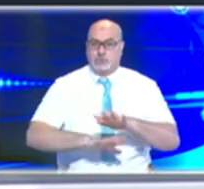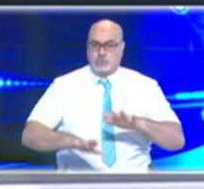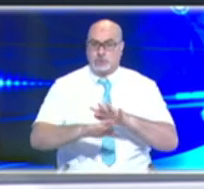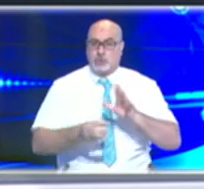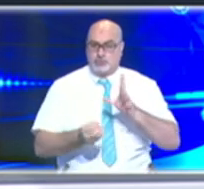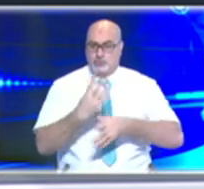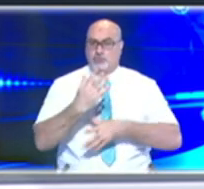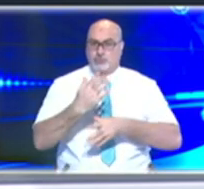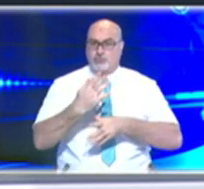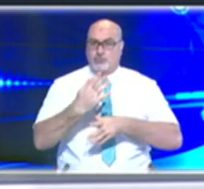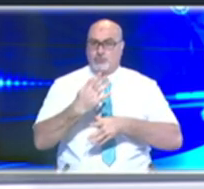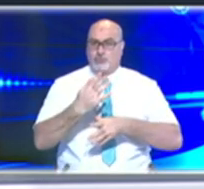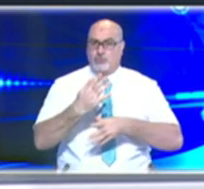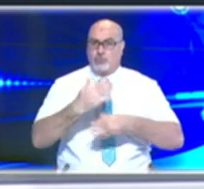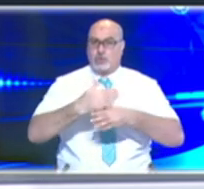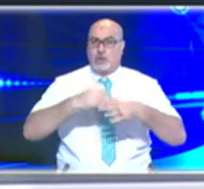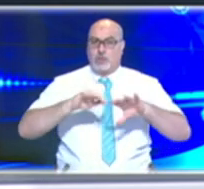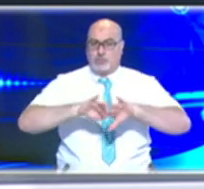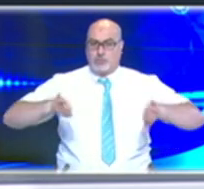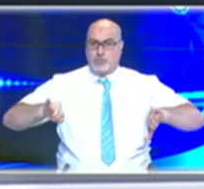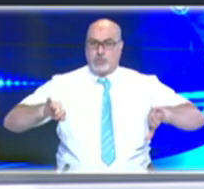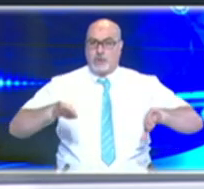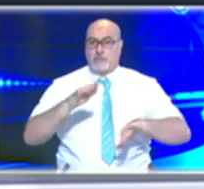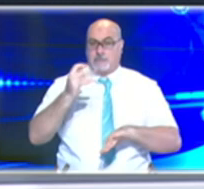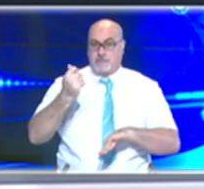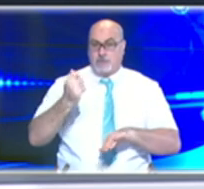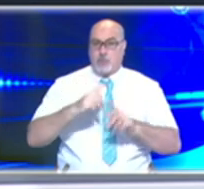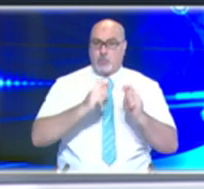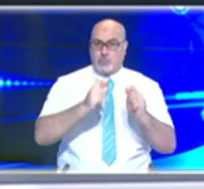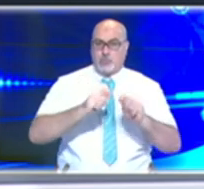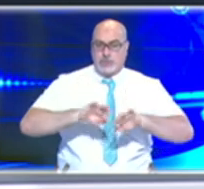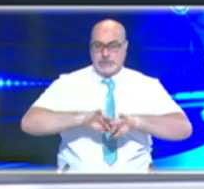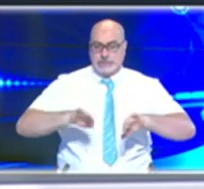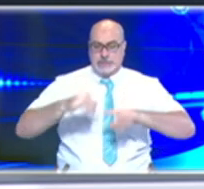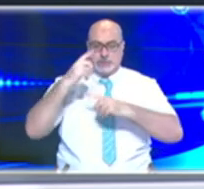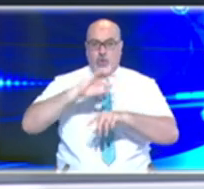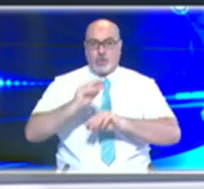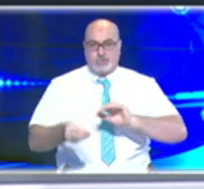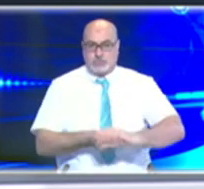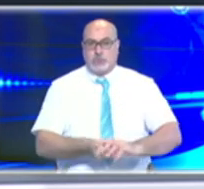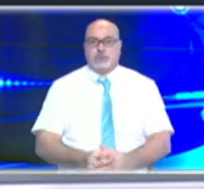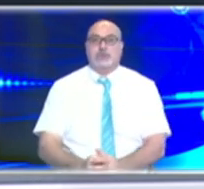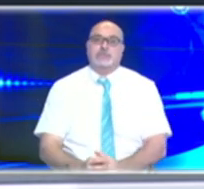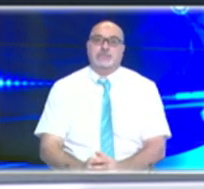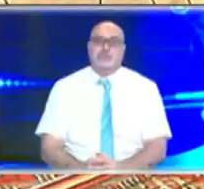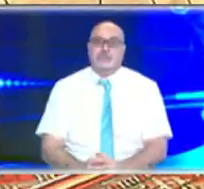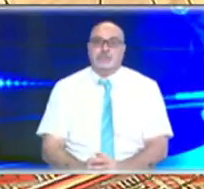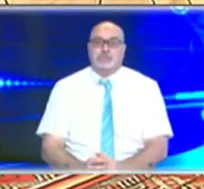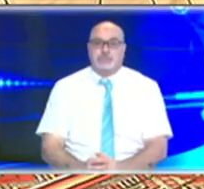لعهد جديد قائم على الفصل بين المال والسياسة ومحاربة الفساد.